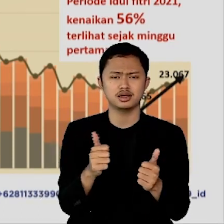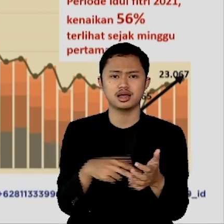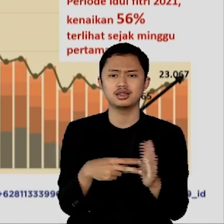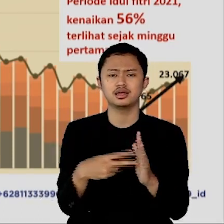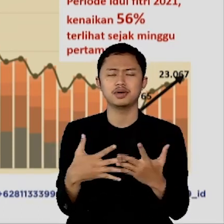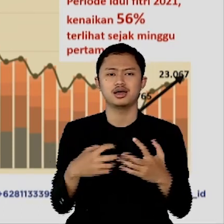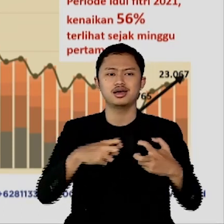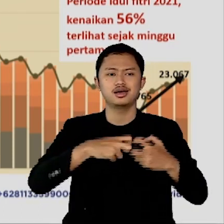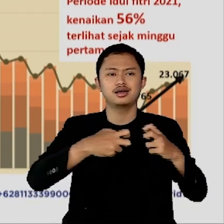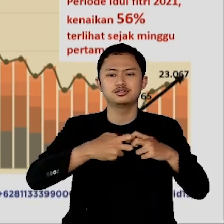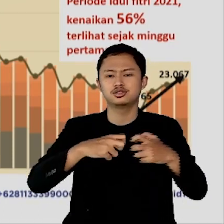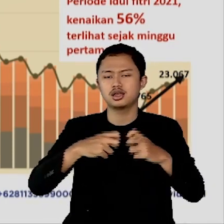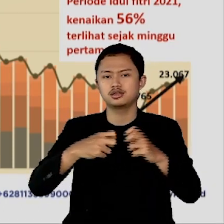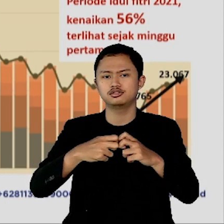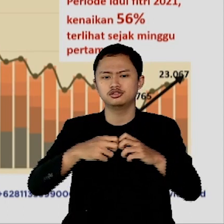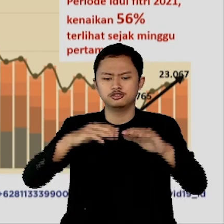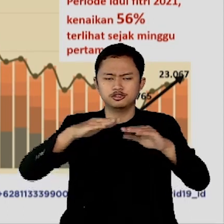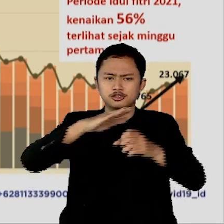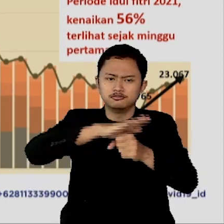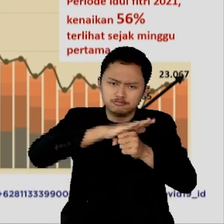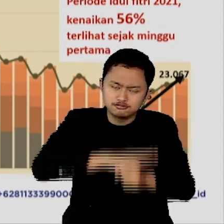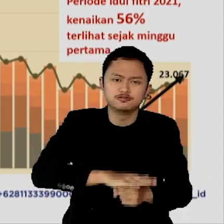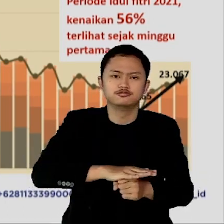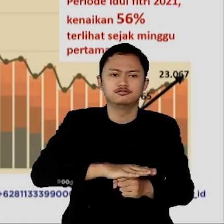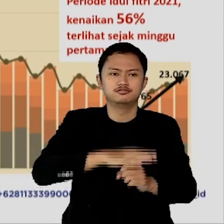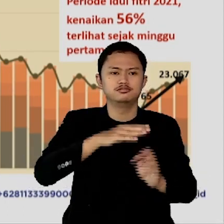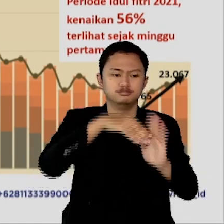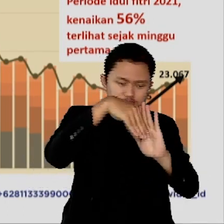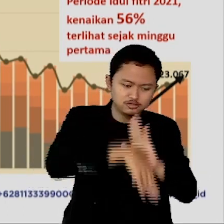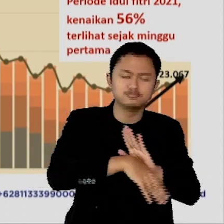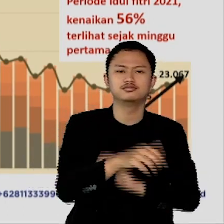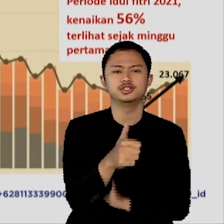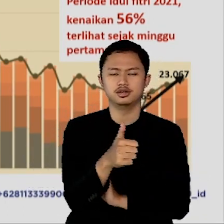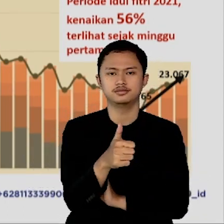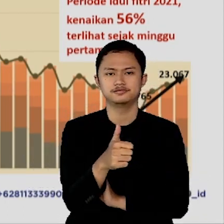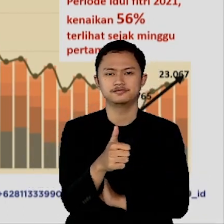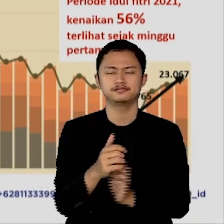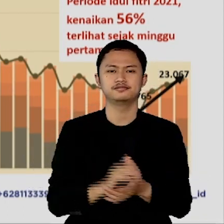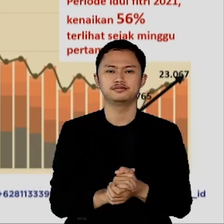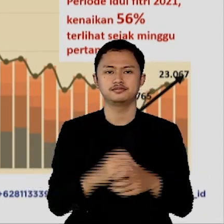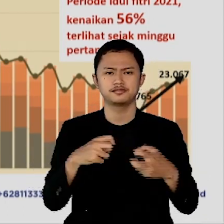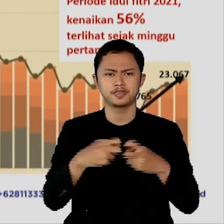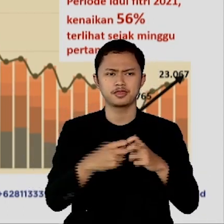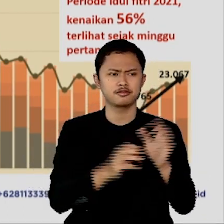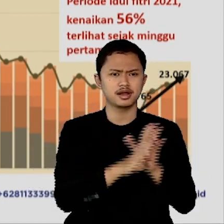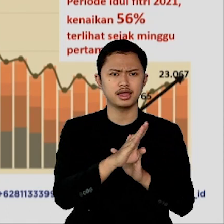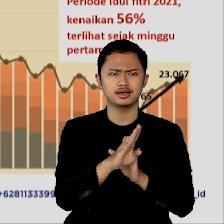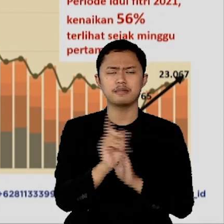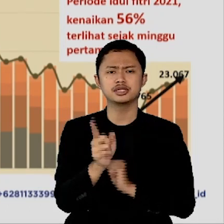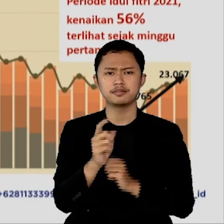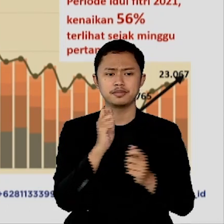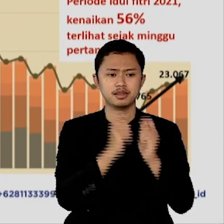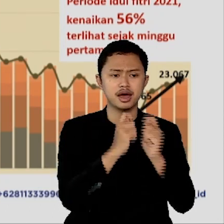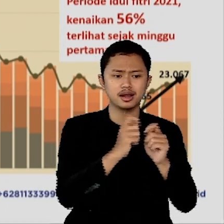maka kasus dapat semakin ditekan dan keadaan dapat segera membaik kenaikan yang terjadi pasca Idul